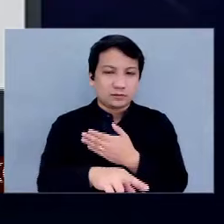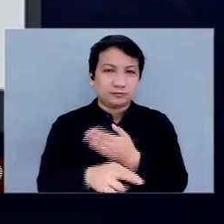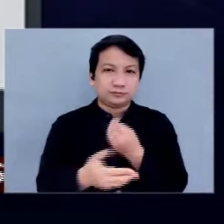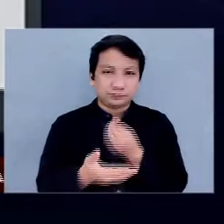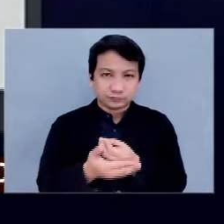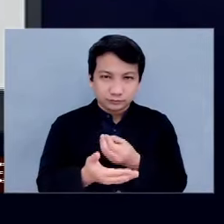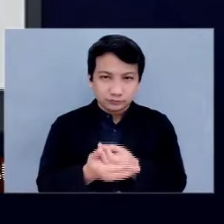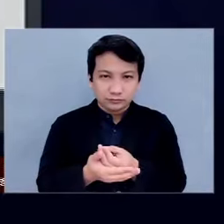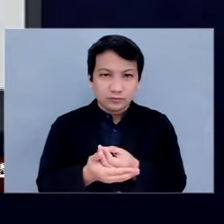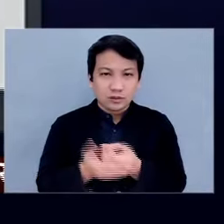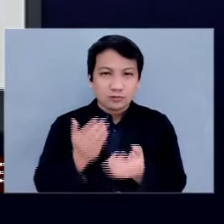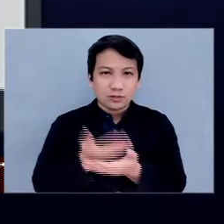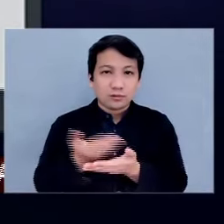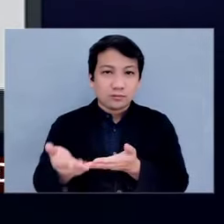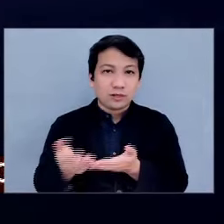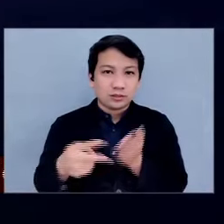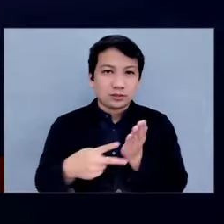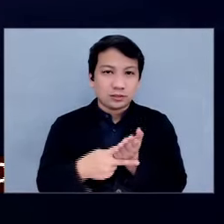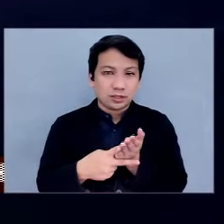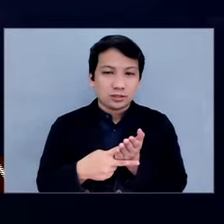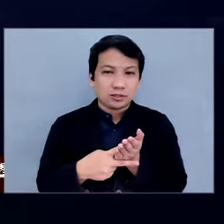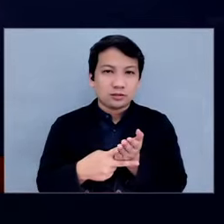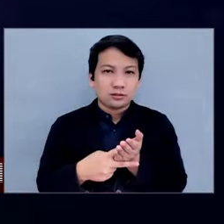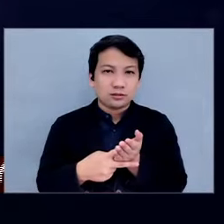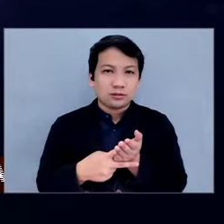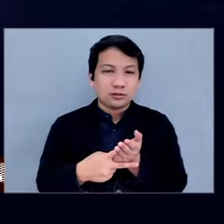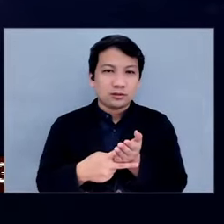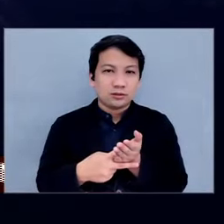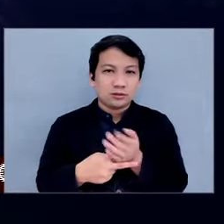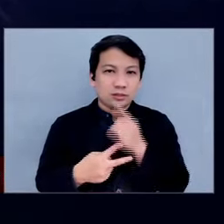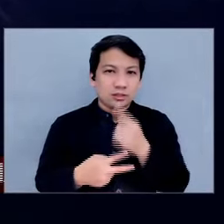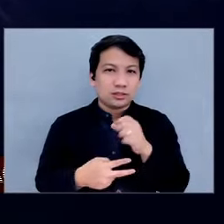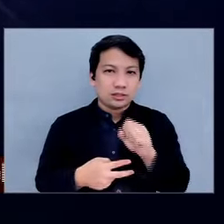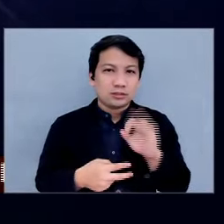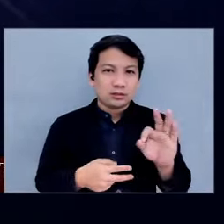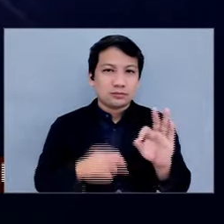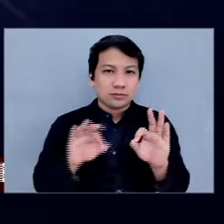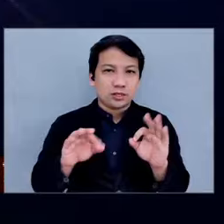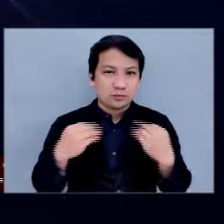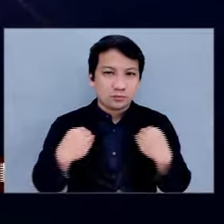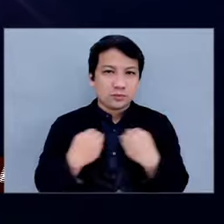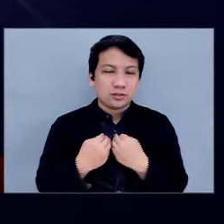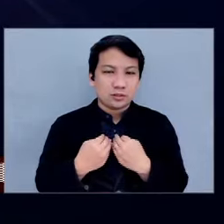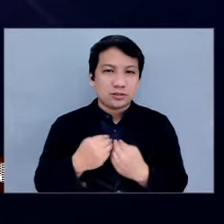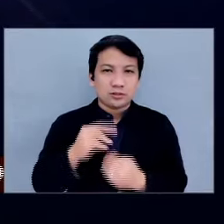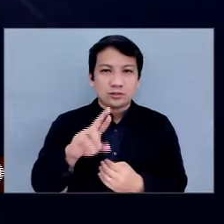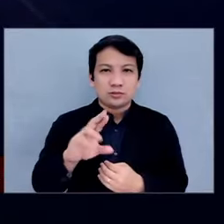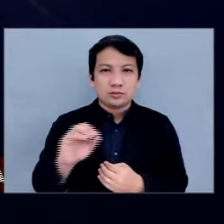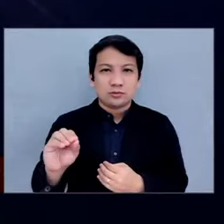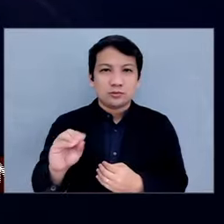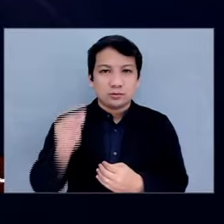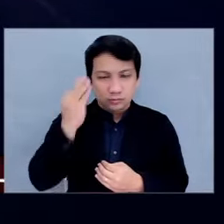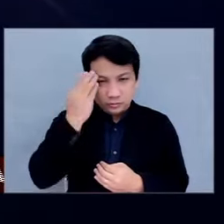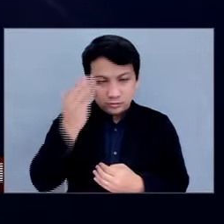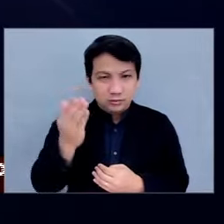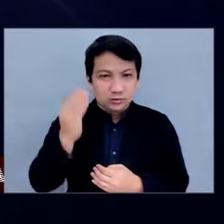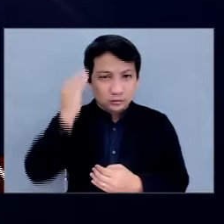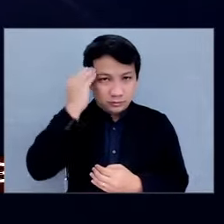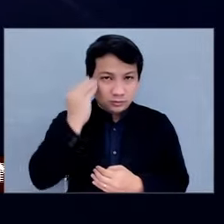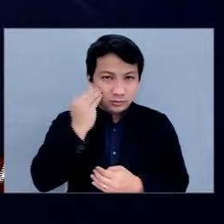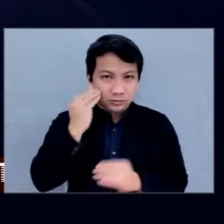nabiling ticket. Bukod sa pagiging SF9 member, bumida rin si Rowoon sa mga sikat na K-drama gaya